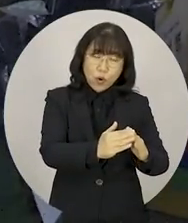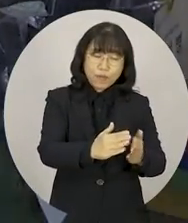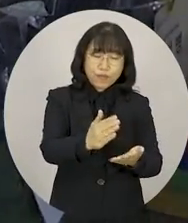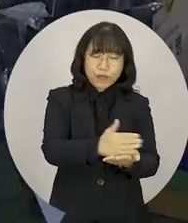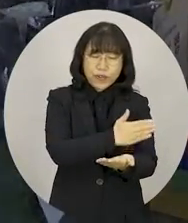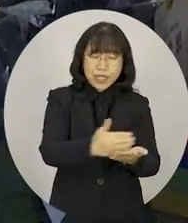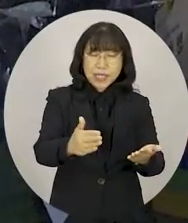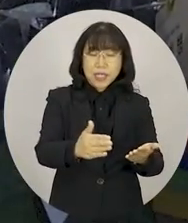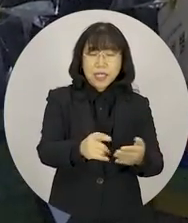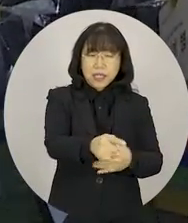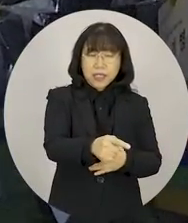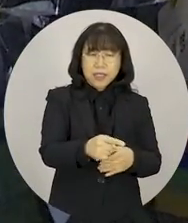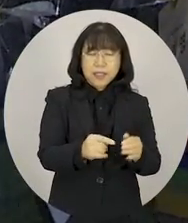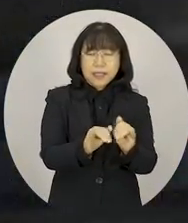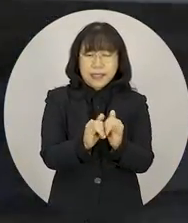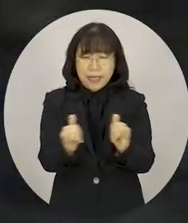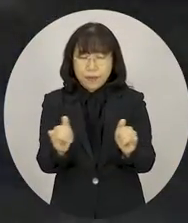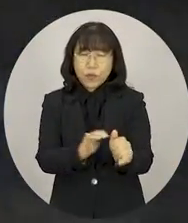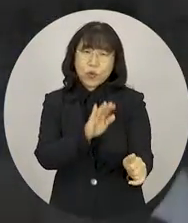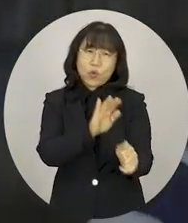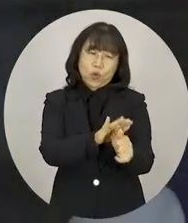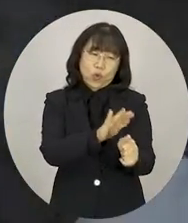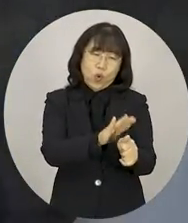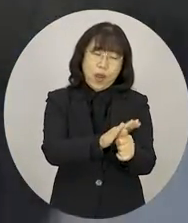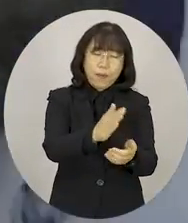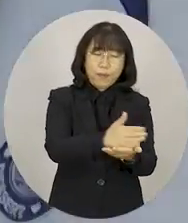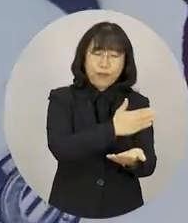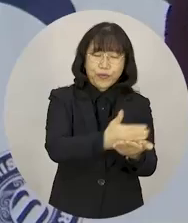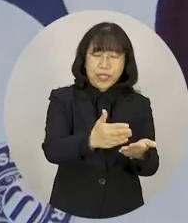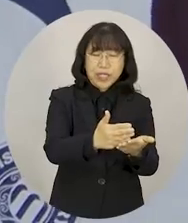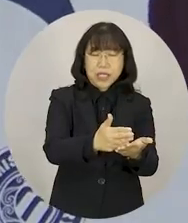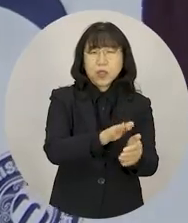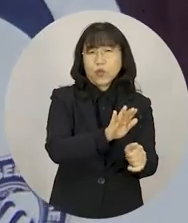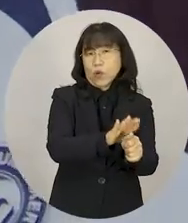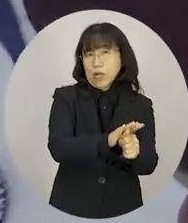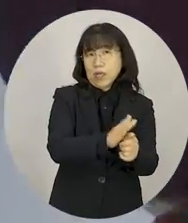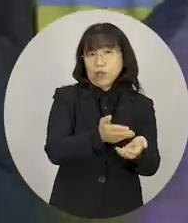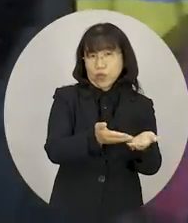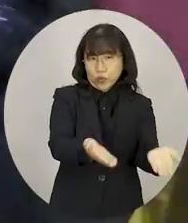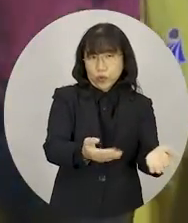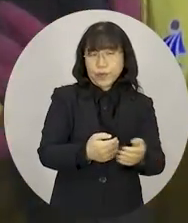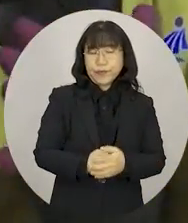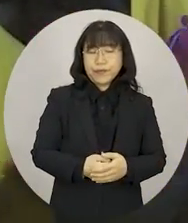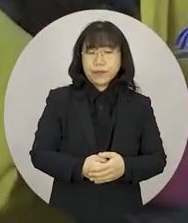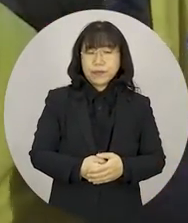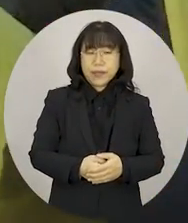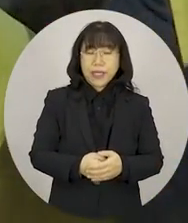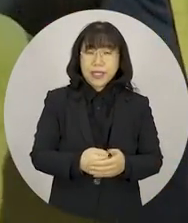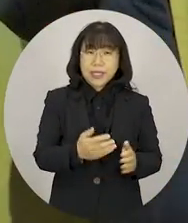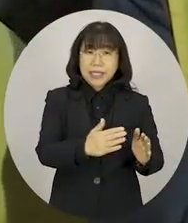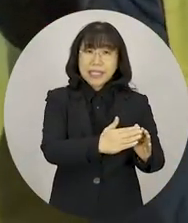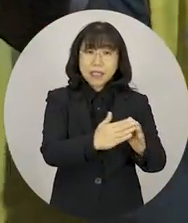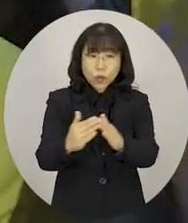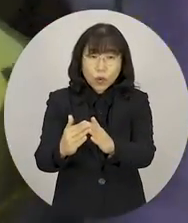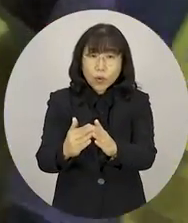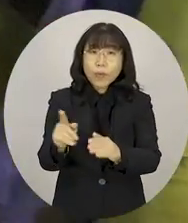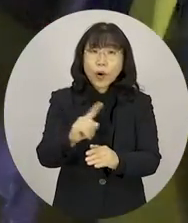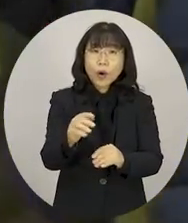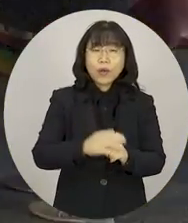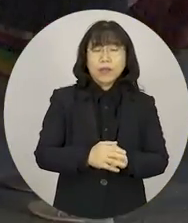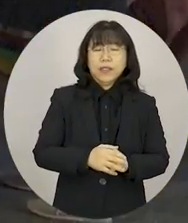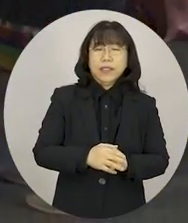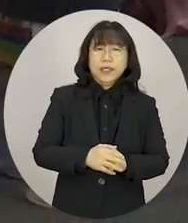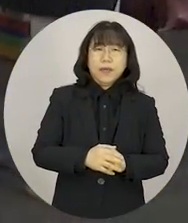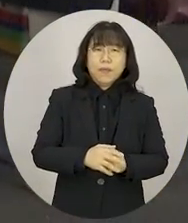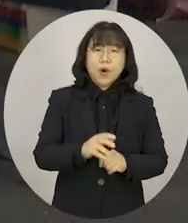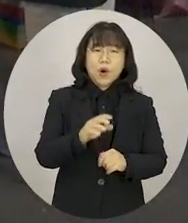분리수거함을 설치하고 자원관리사가 지역 주민들의 재활용품 분리 배출을 돕고 있습니다. 이동식